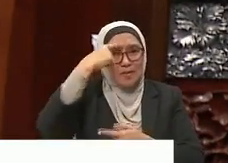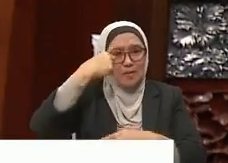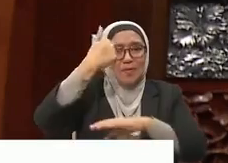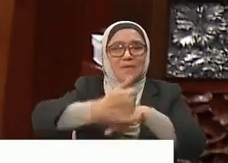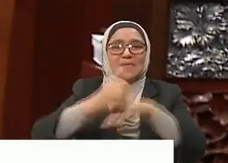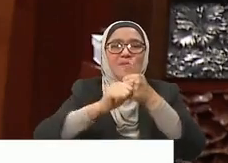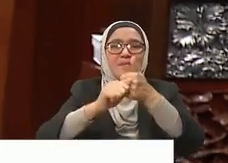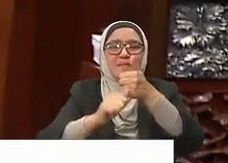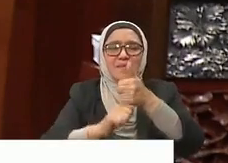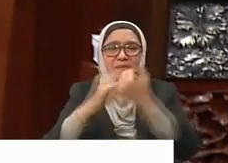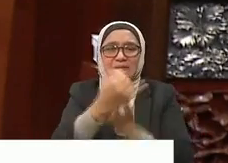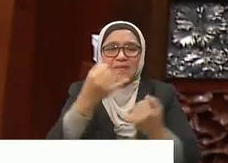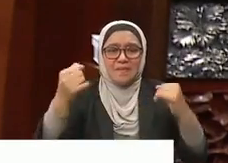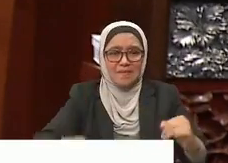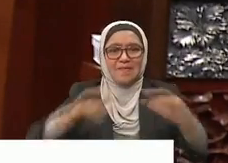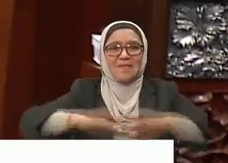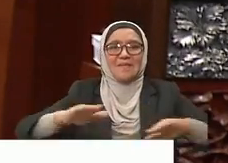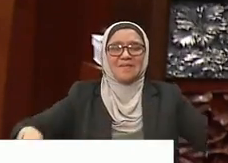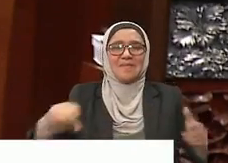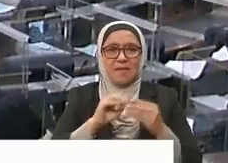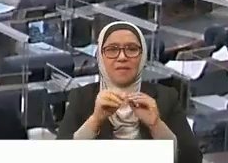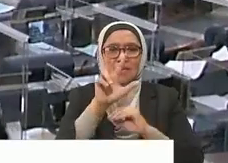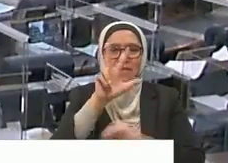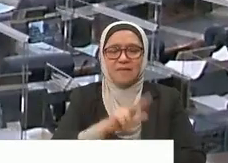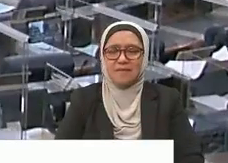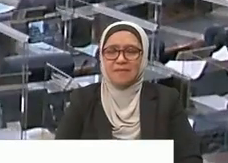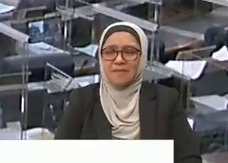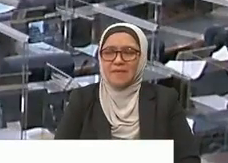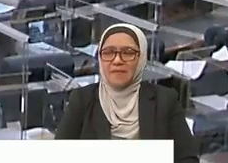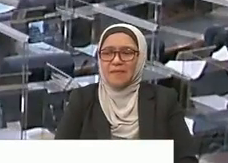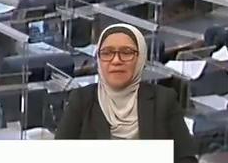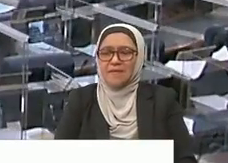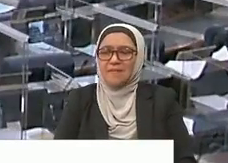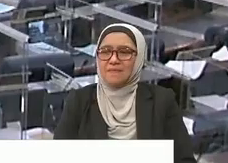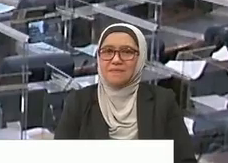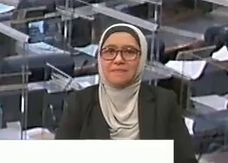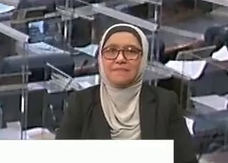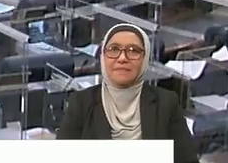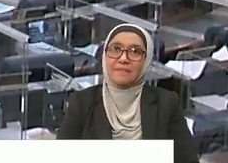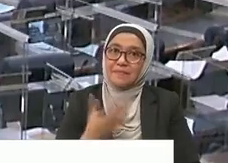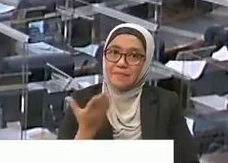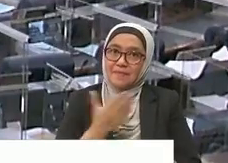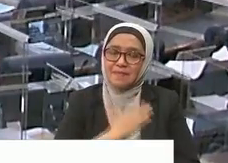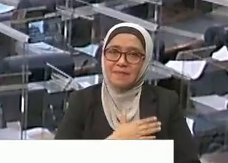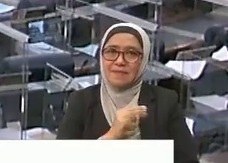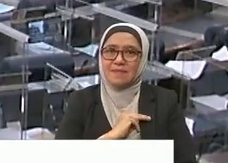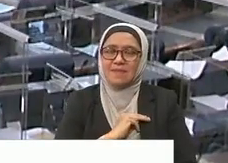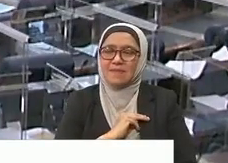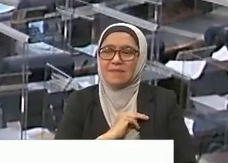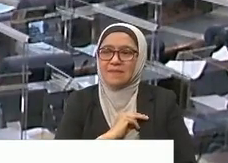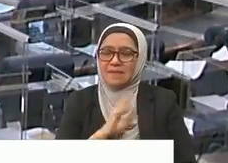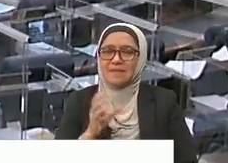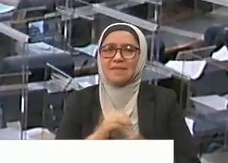akan menasihati dan membuat syur kepada kerajaan mengenai sebarang isu yang berkaitan kanak-kanak daripada aspek kelangsungan hidup, pelindungan, perkembangan